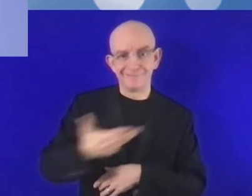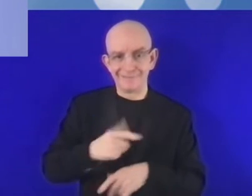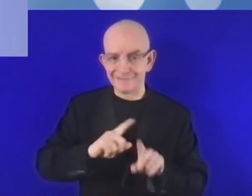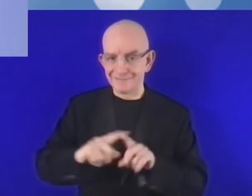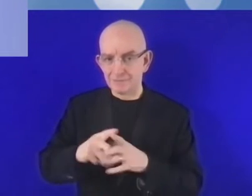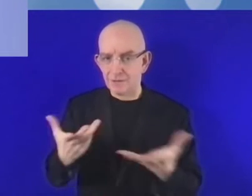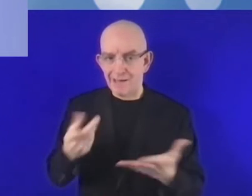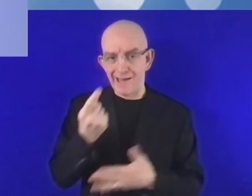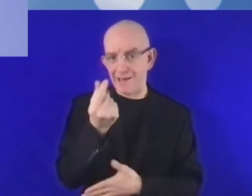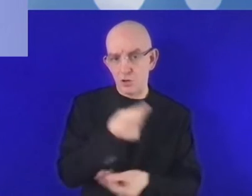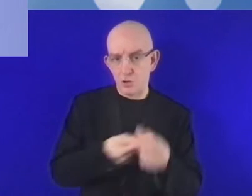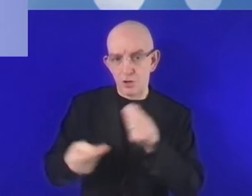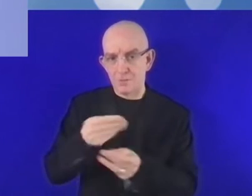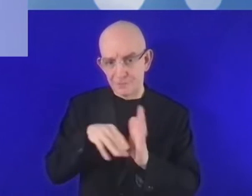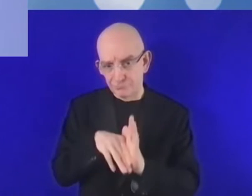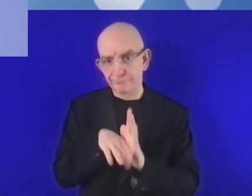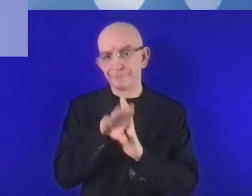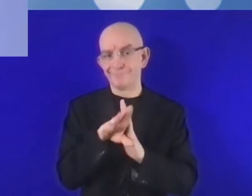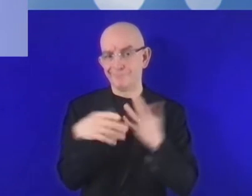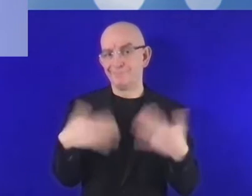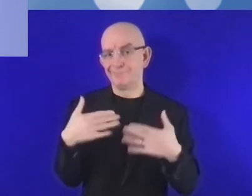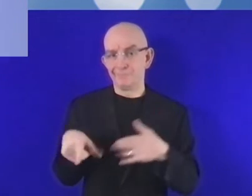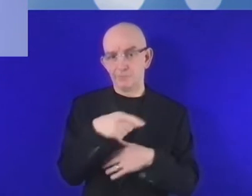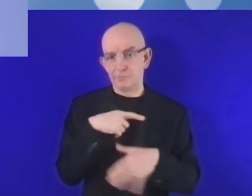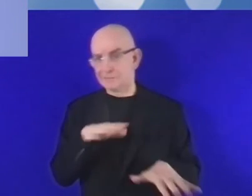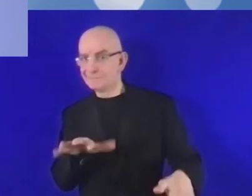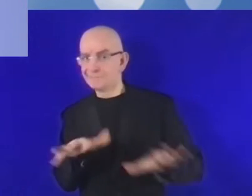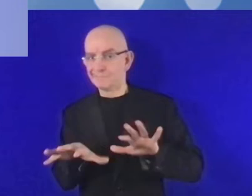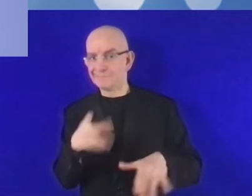что восстановление экономики по-прежнему